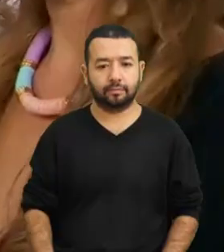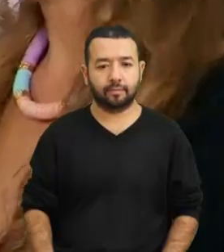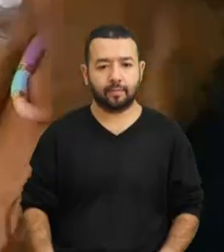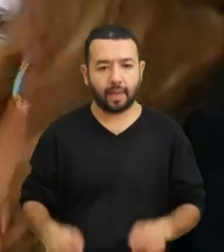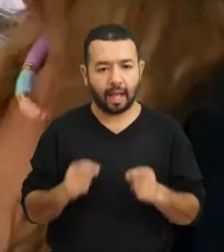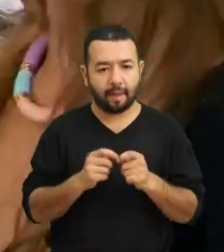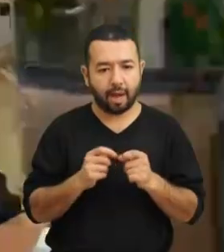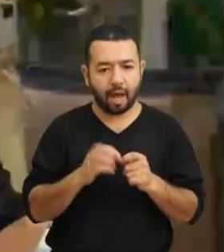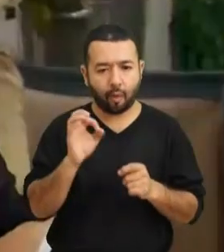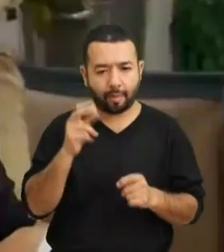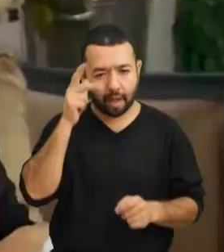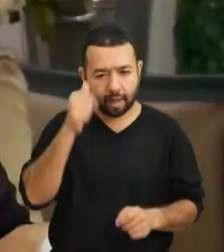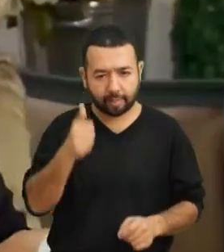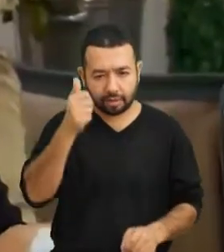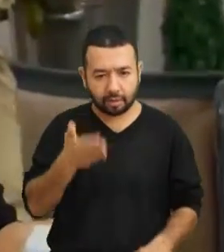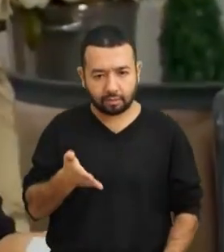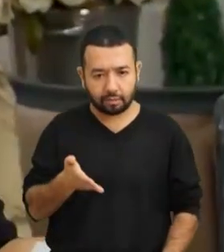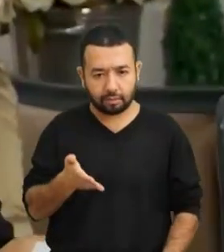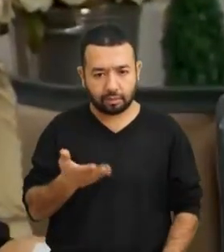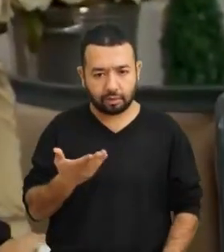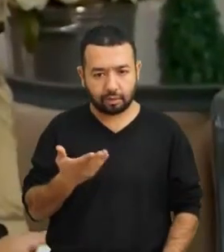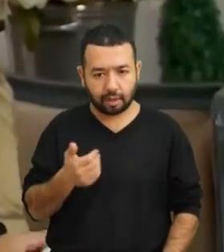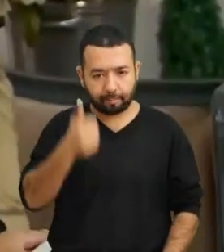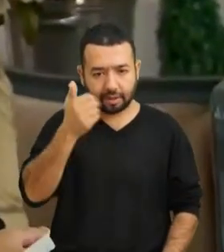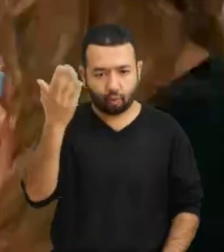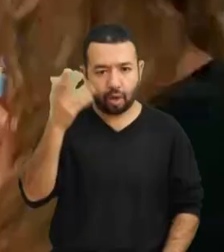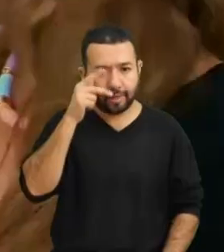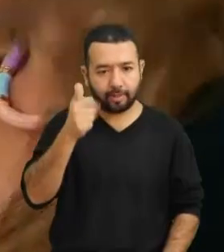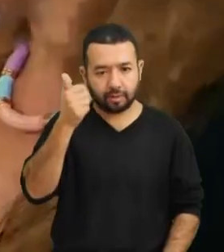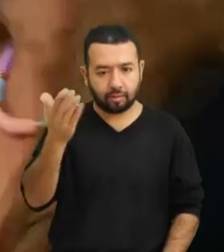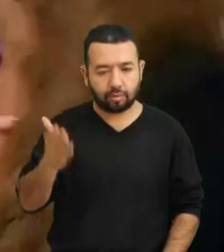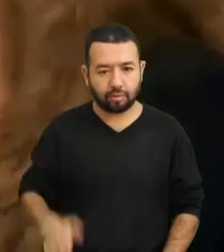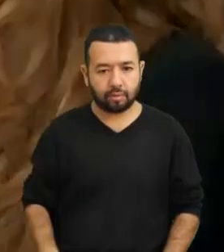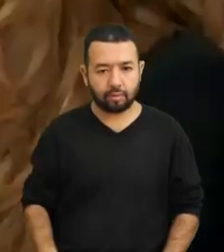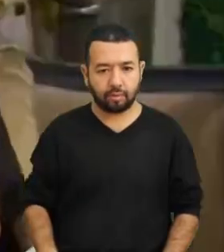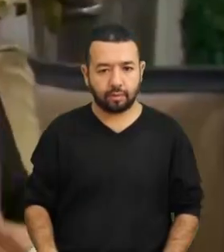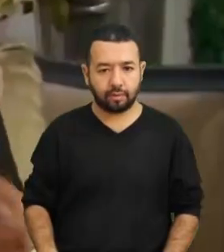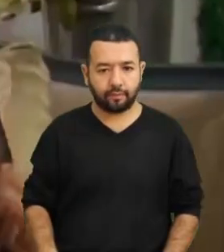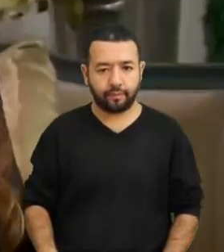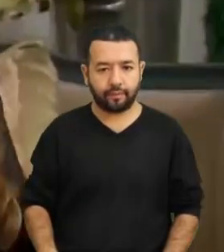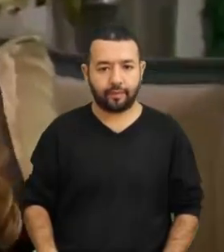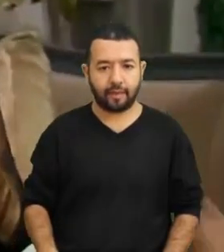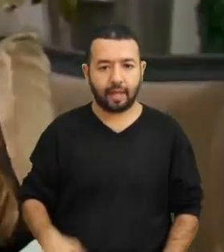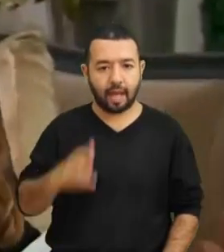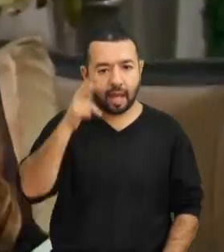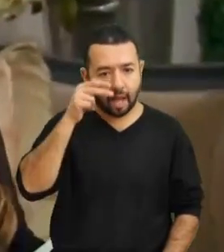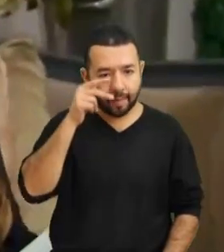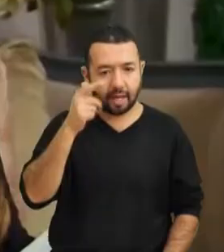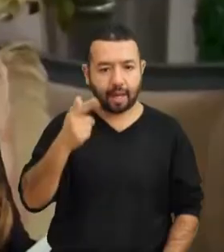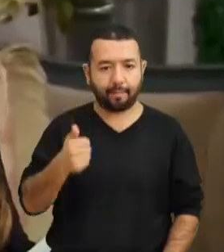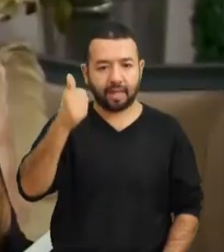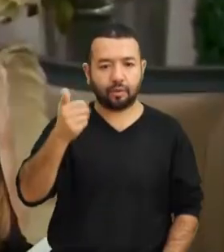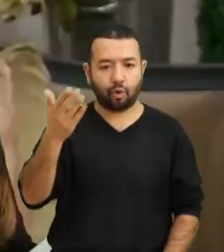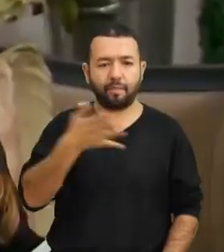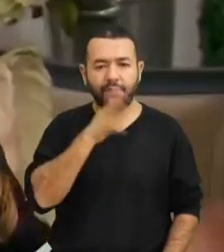Barack Obama nedir ya? Nasıl nedir? Başkan hayatım. United States of America